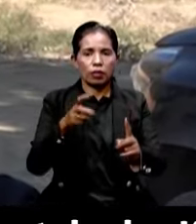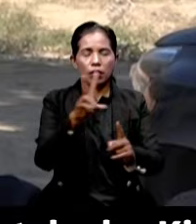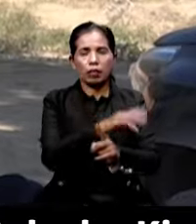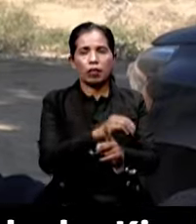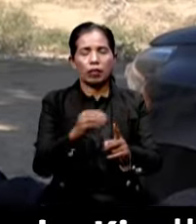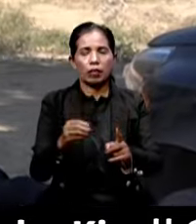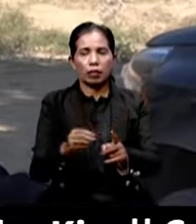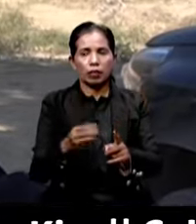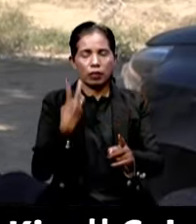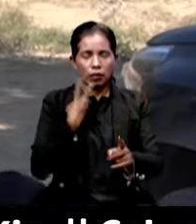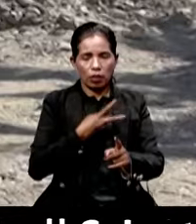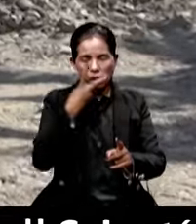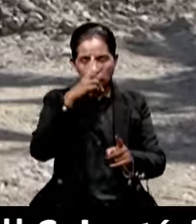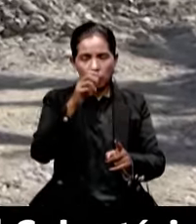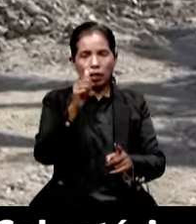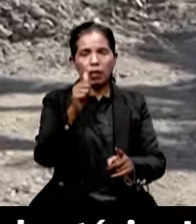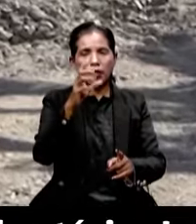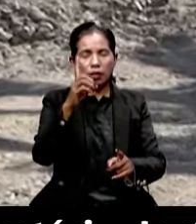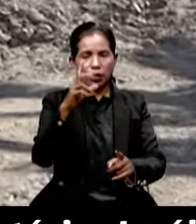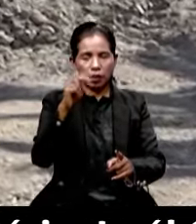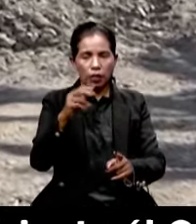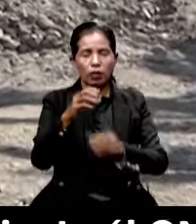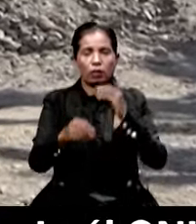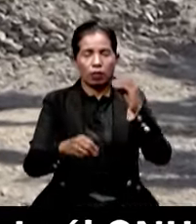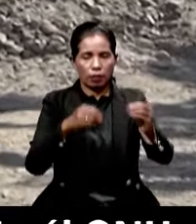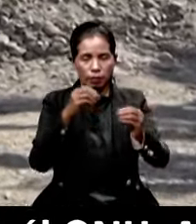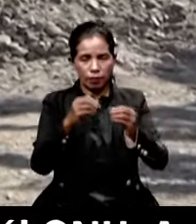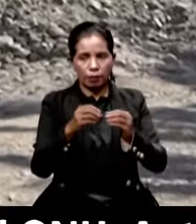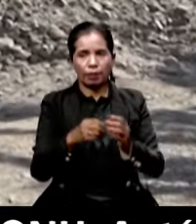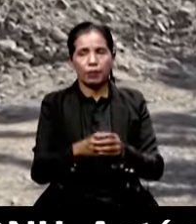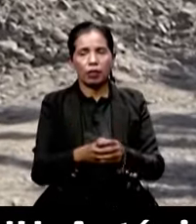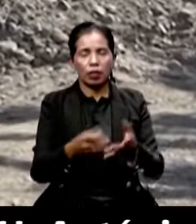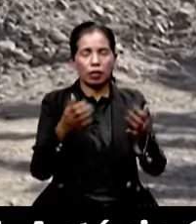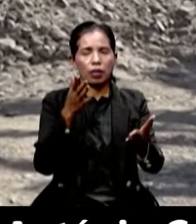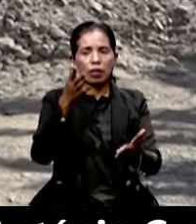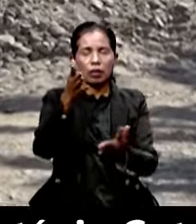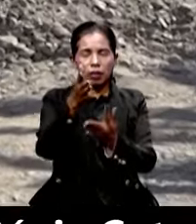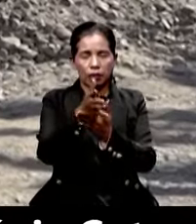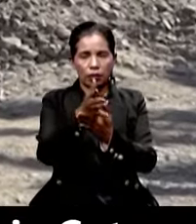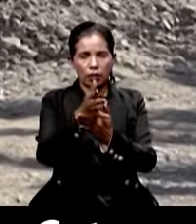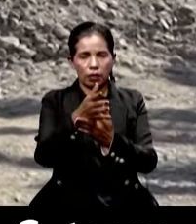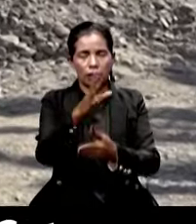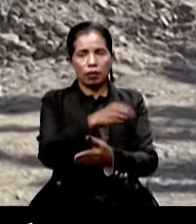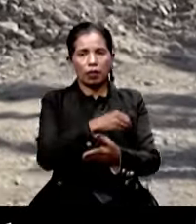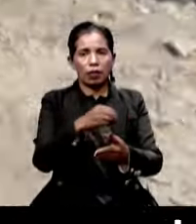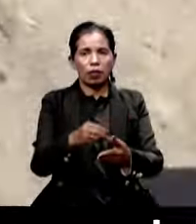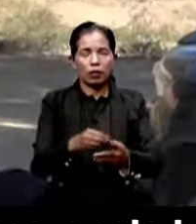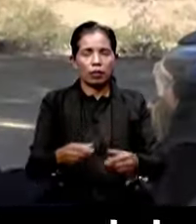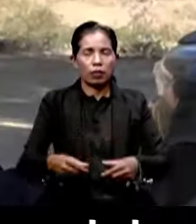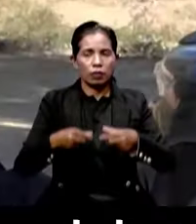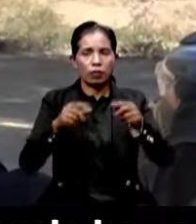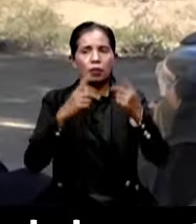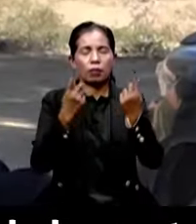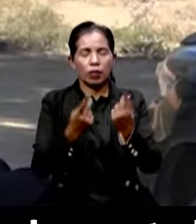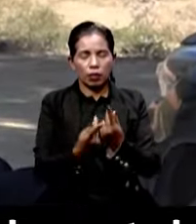herania momenta ba konfirma dunia ade ini kata dia idane tamaba be tenderi jasau i se hoba